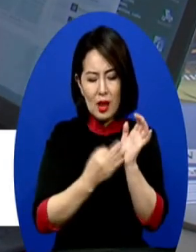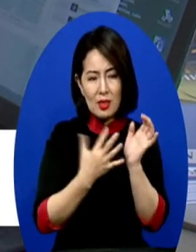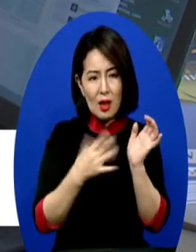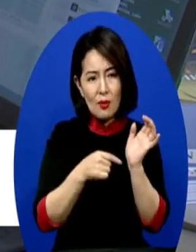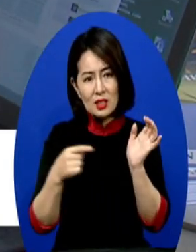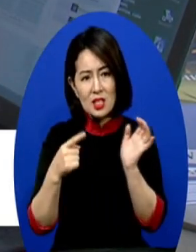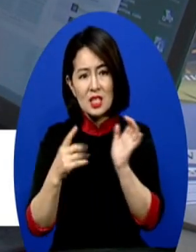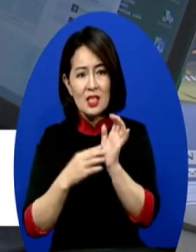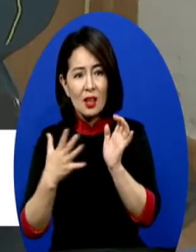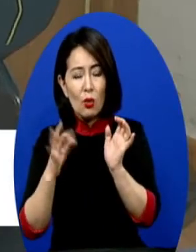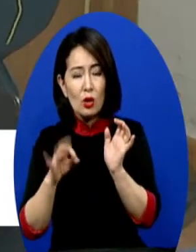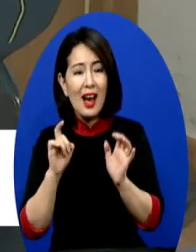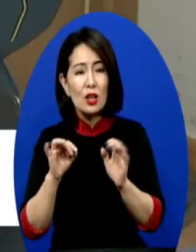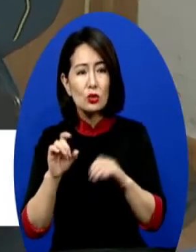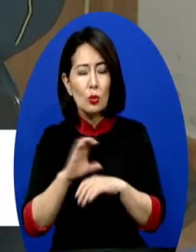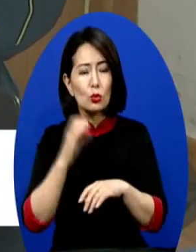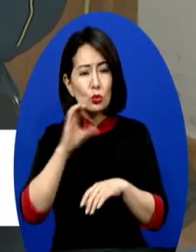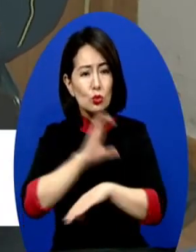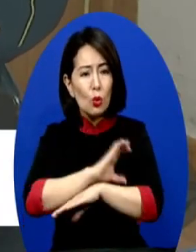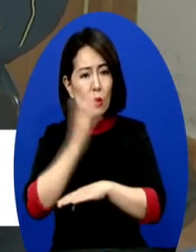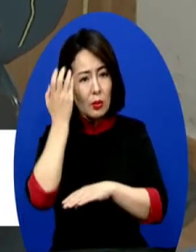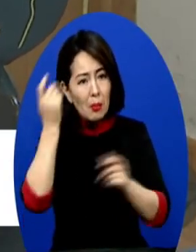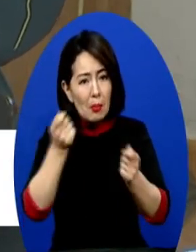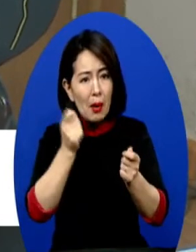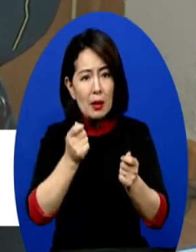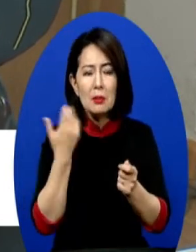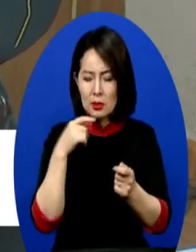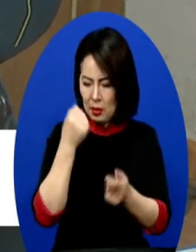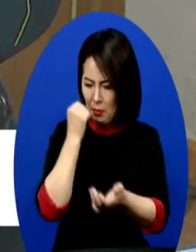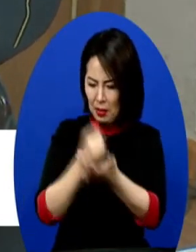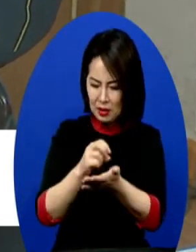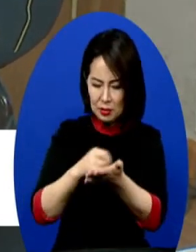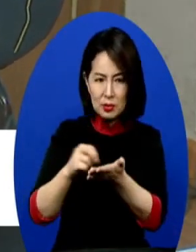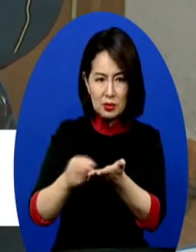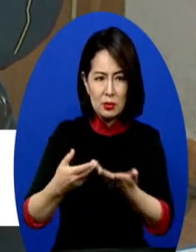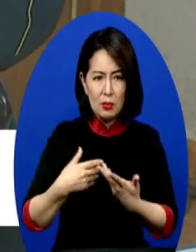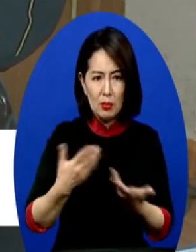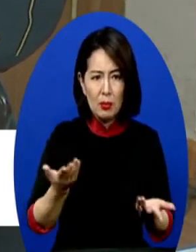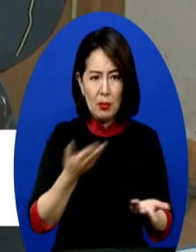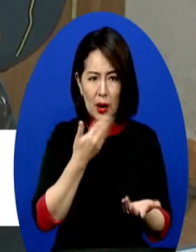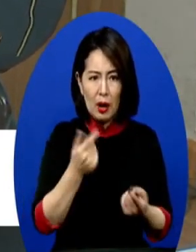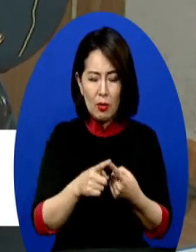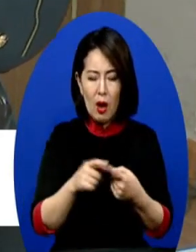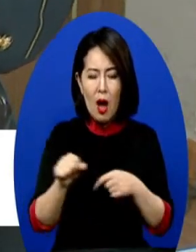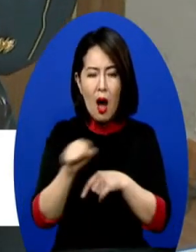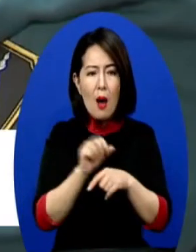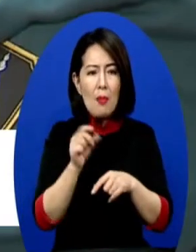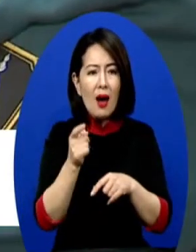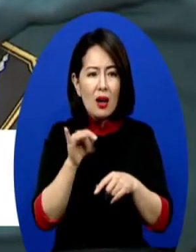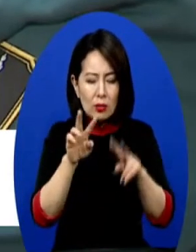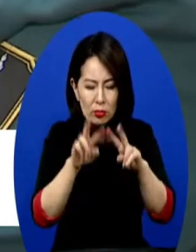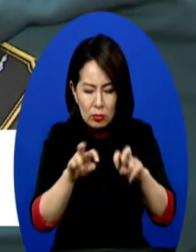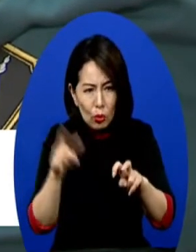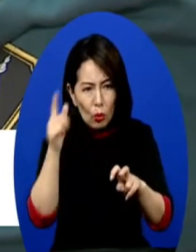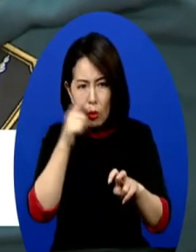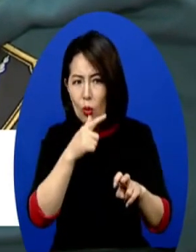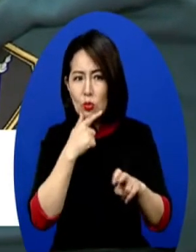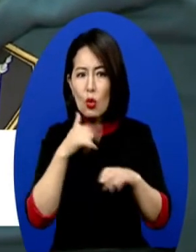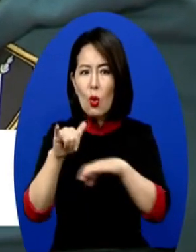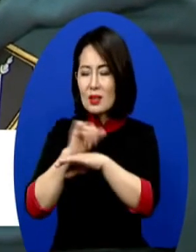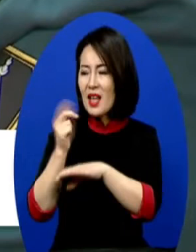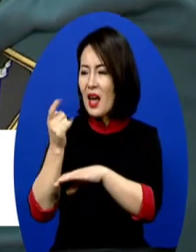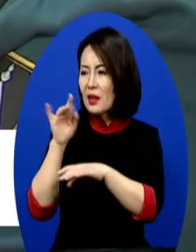95 он хүртэл хар хорийн суманд сургуулийн мал малж байсан. Гэвч түүнийг батлах бичиг баримт байдгүй. Аймгийнхаа архивыг шүүлгээд олдохгүй болохоор нь улсын